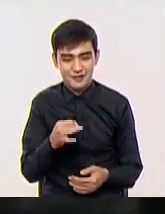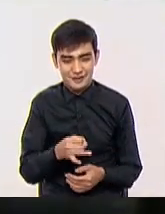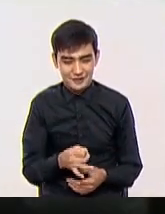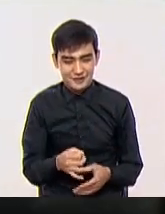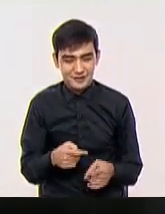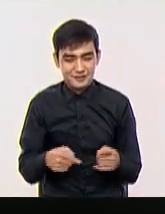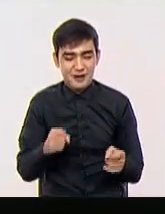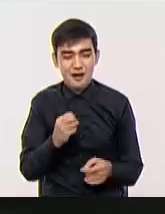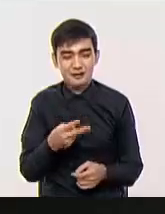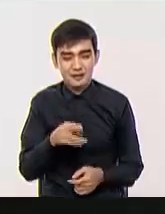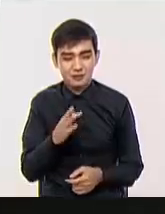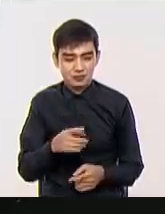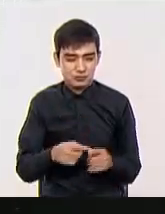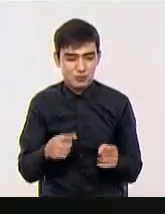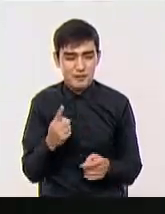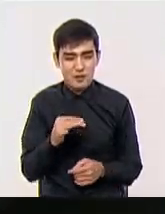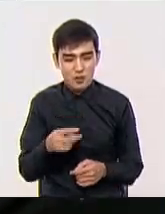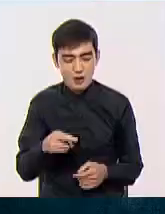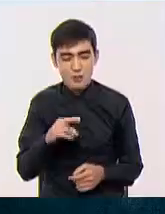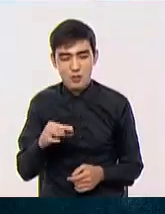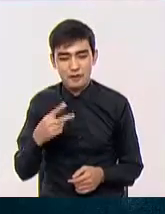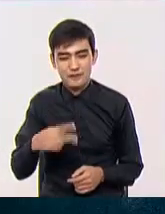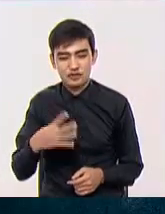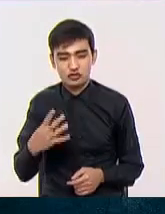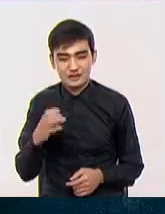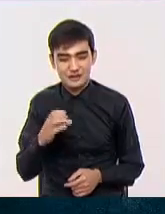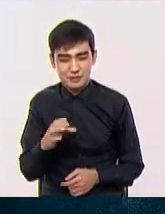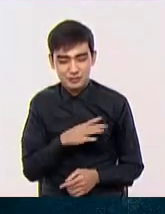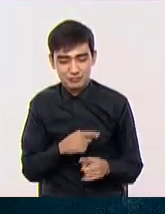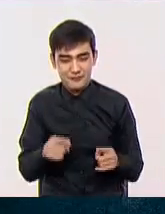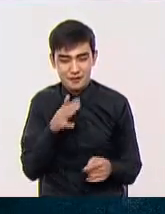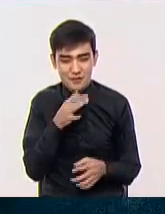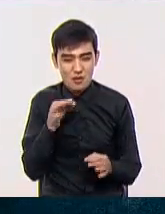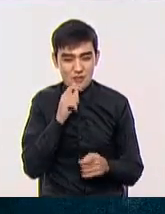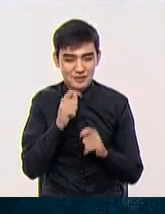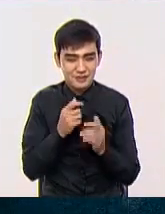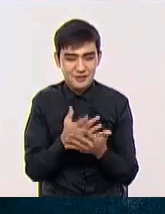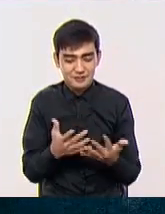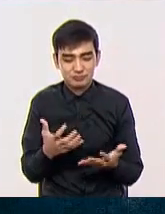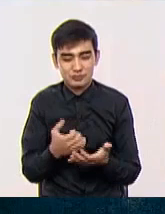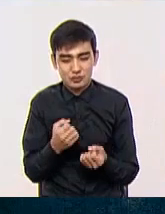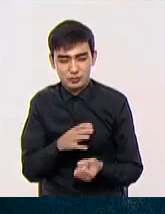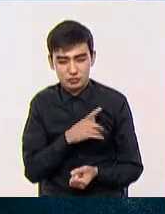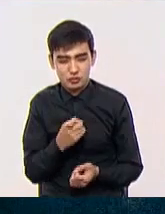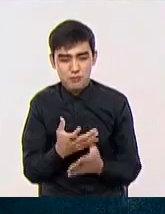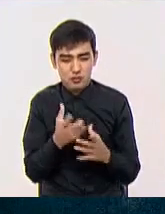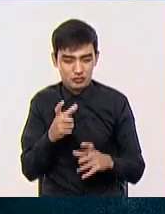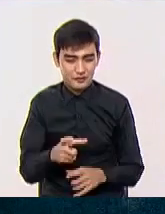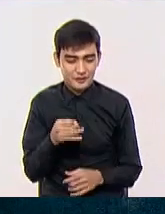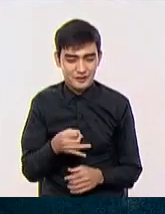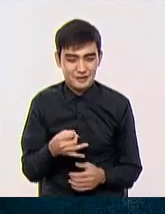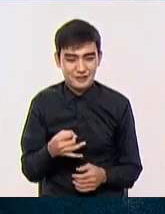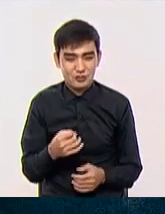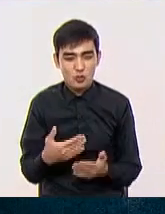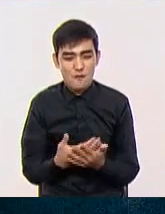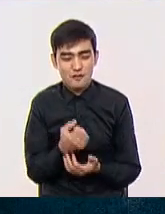рамках масштабной акции, которая прошла с 1 июня по 24 сентября, поощрительные призы и подарки получили сотни человек.